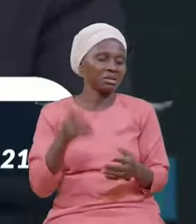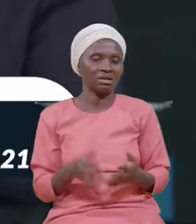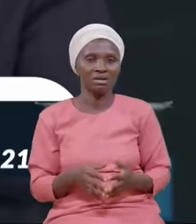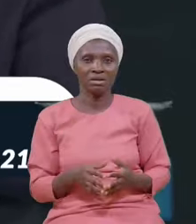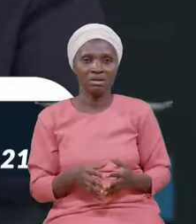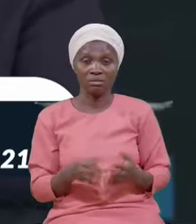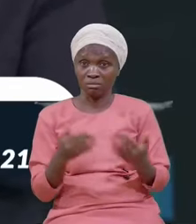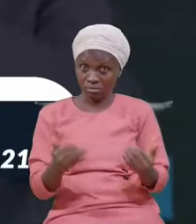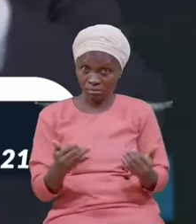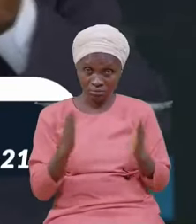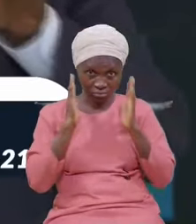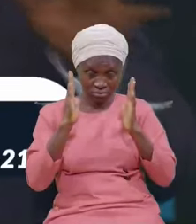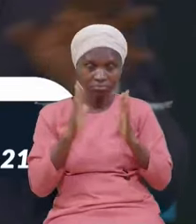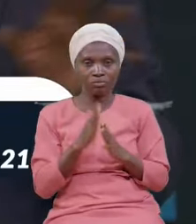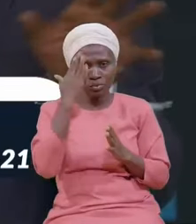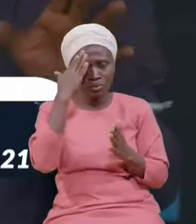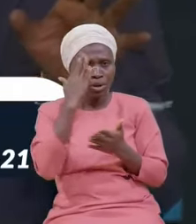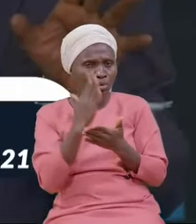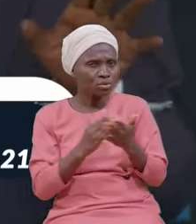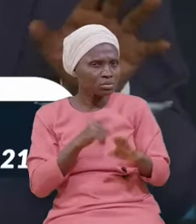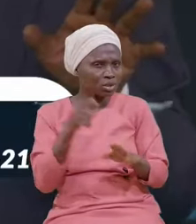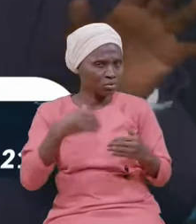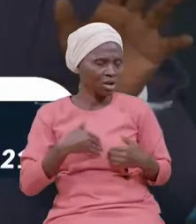Voyez parfois, vous avez un rêve.